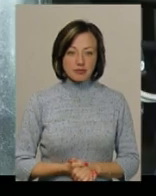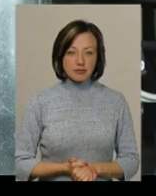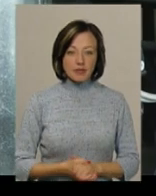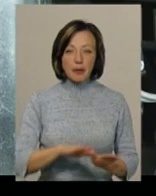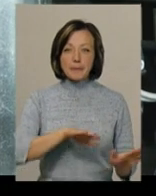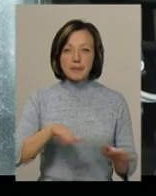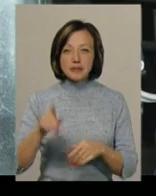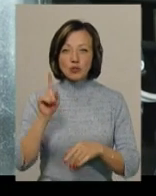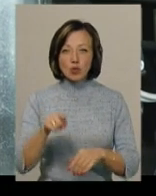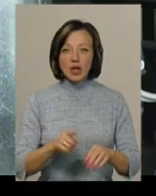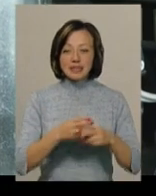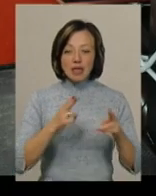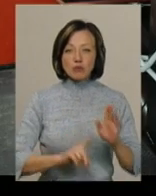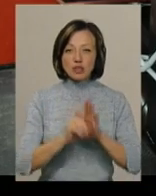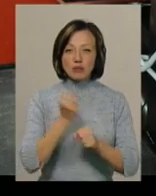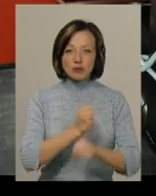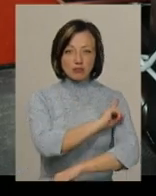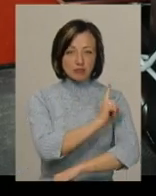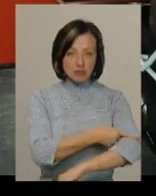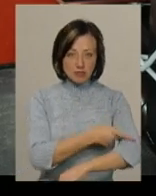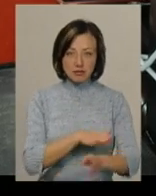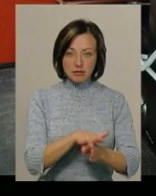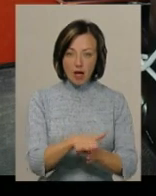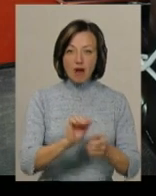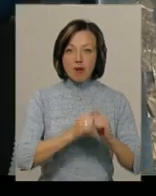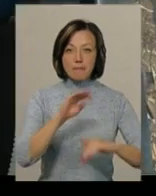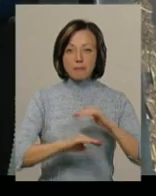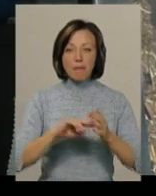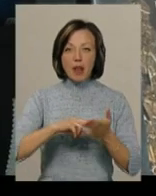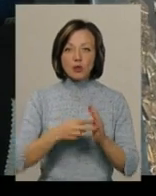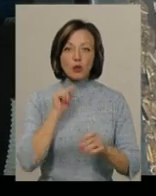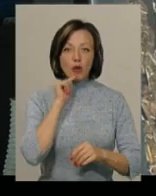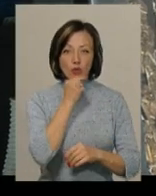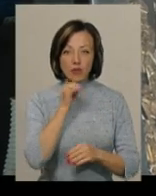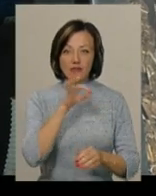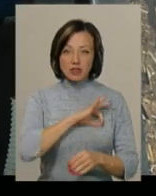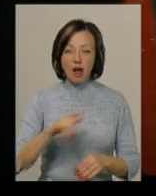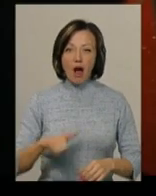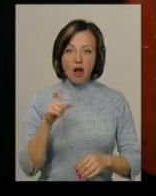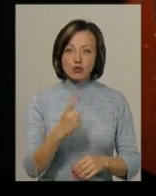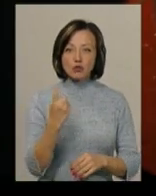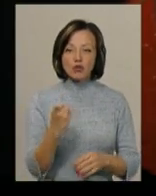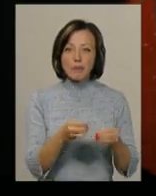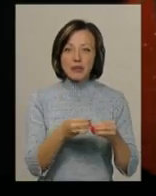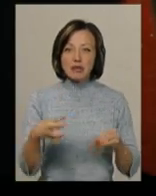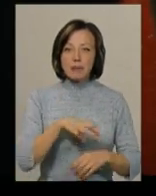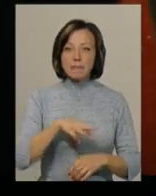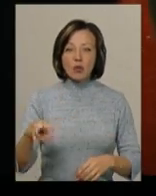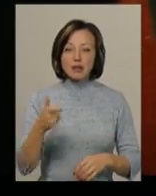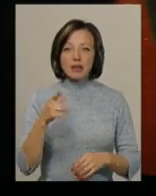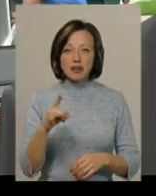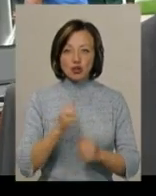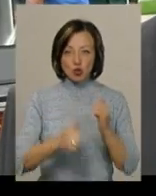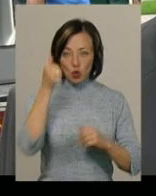Після того, як станція запрацює на повну потужність, у Кам'янці-Подільському планують економити на використанні газу 115 мільйонів гривень,